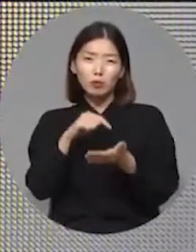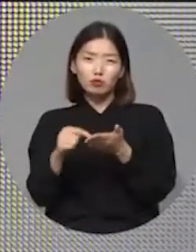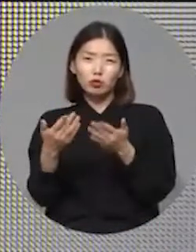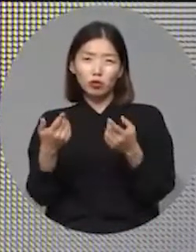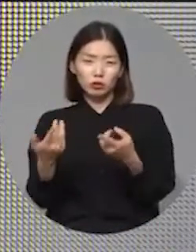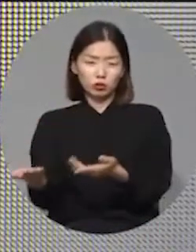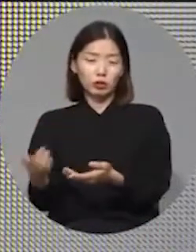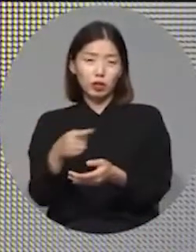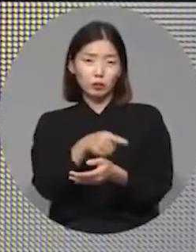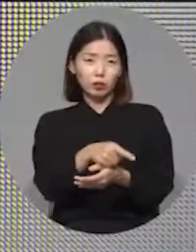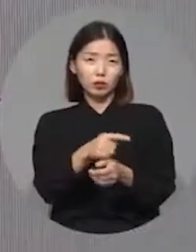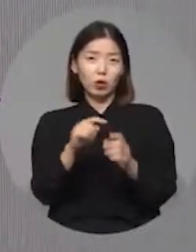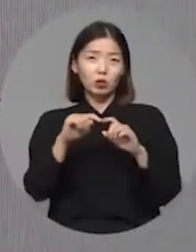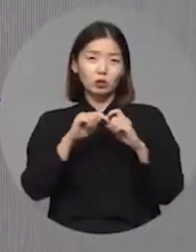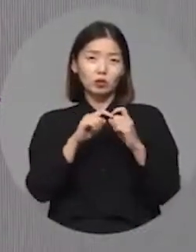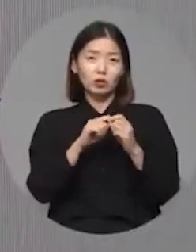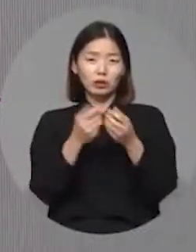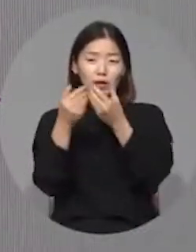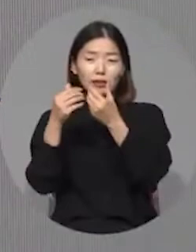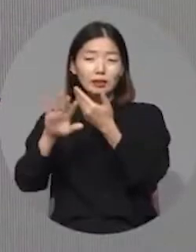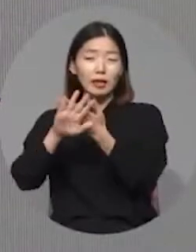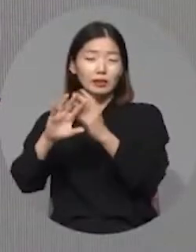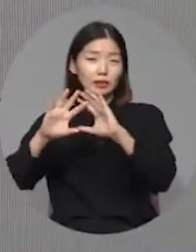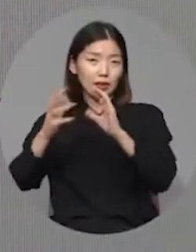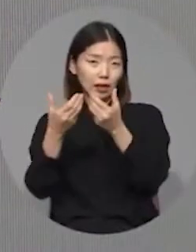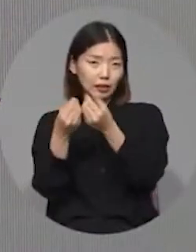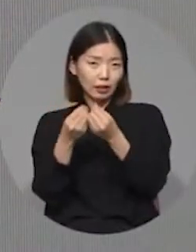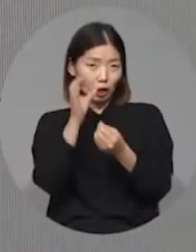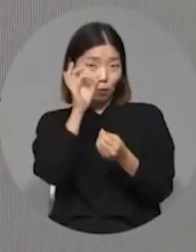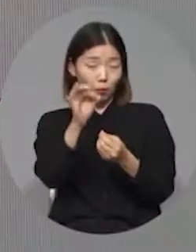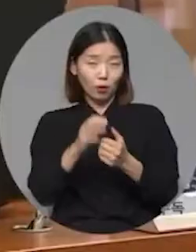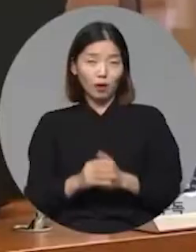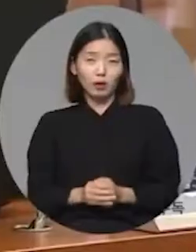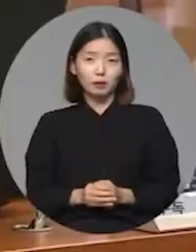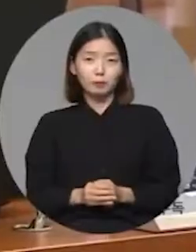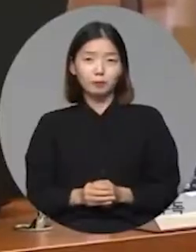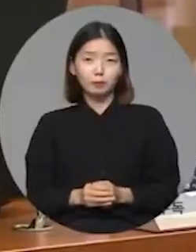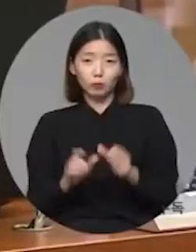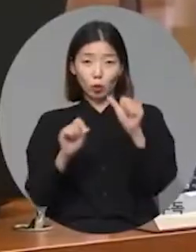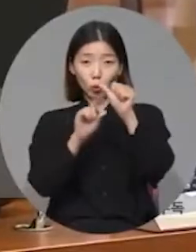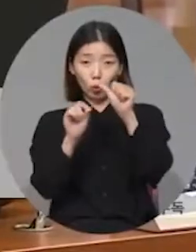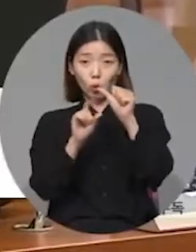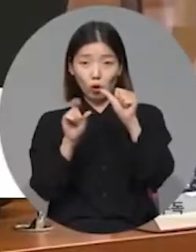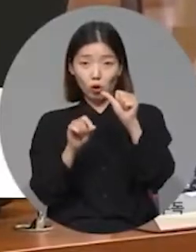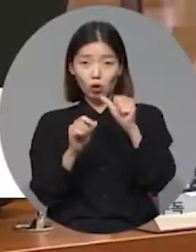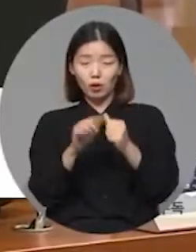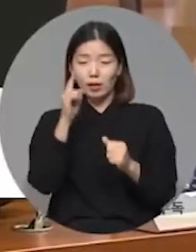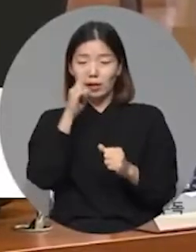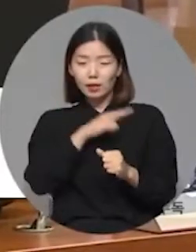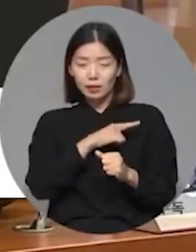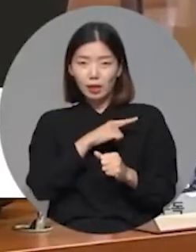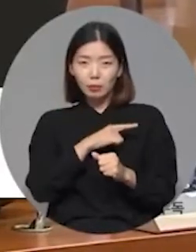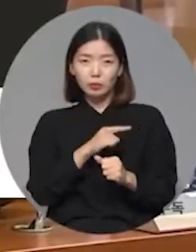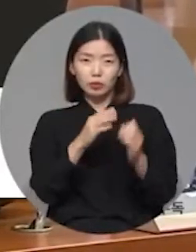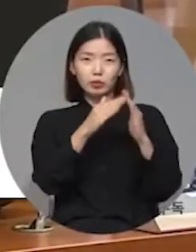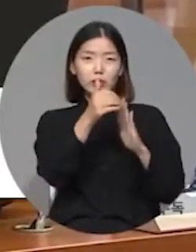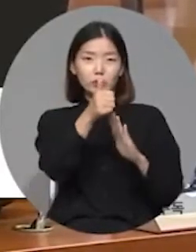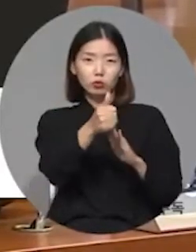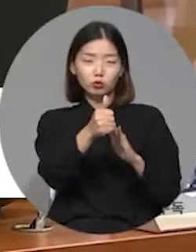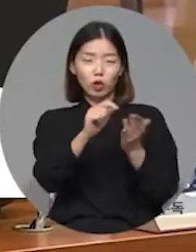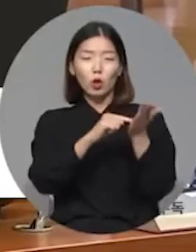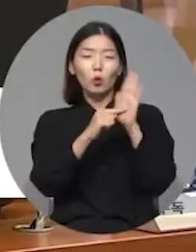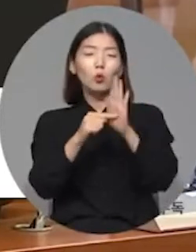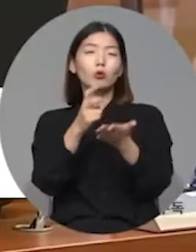정보를 공시하는 해외 사례를 참고하자는 겁니다. 올 5월 달에 나쁜 임대인